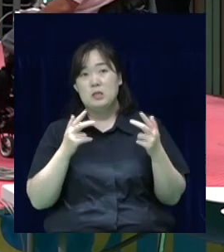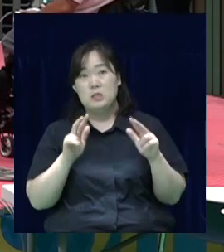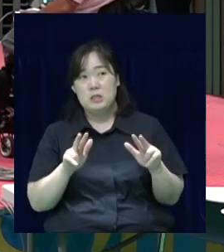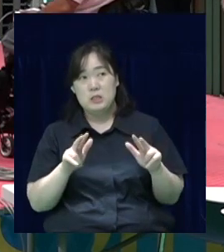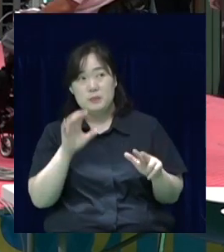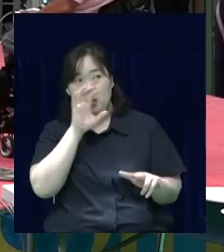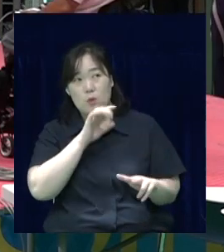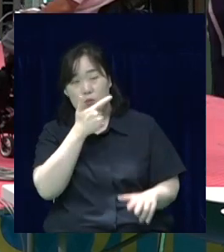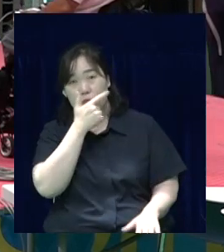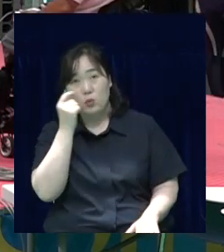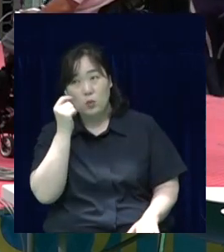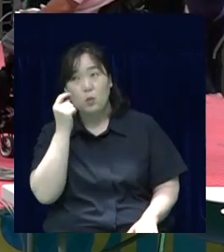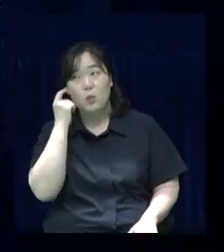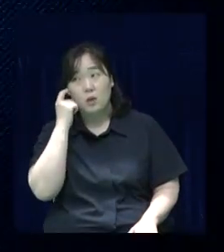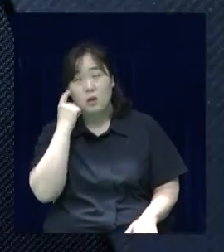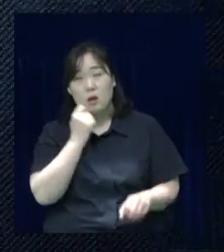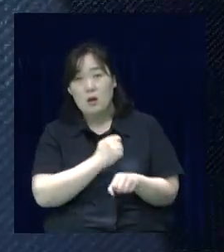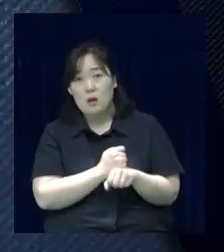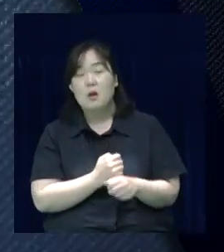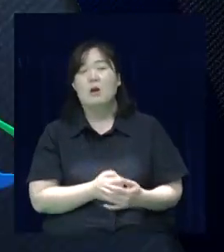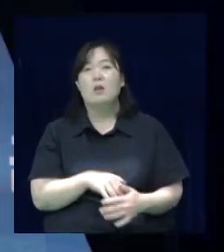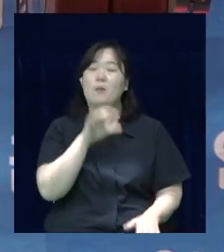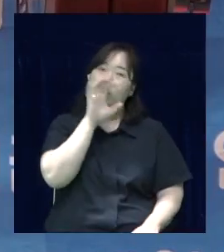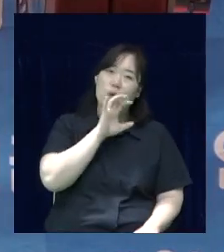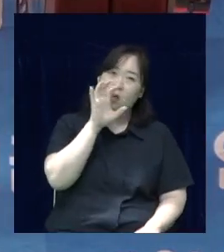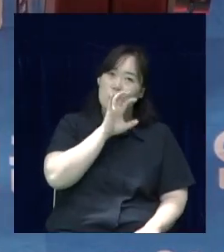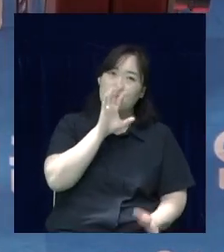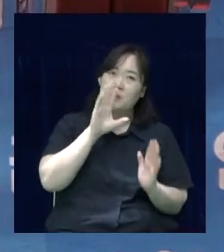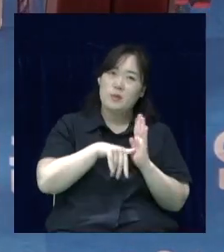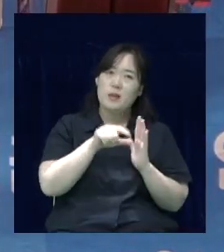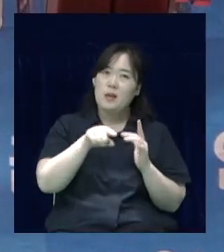좀 부족했다는 것일 수 있을까요? 이 연습 때도 이 무게를 못